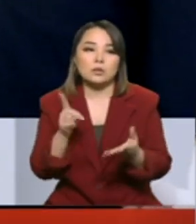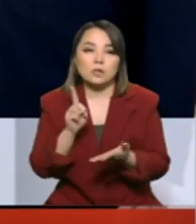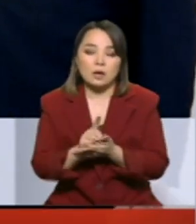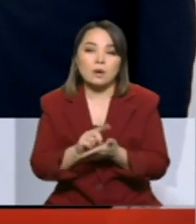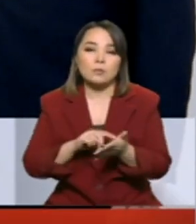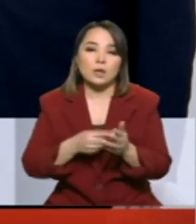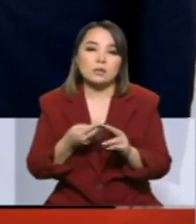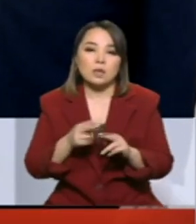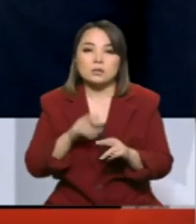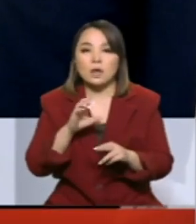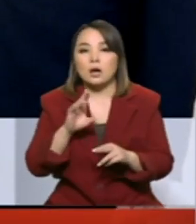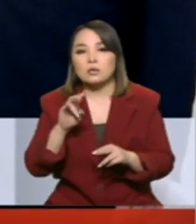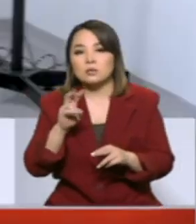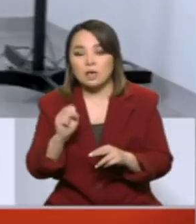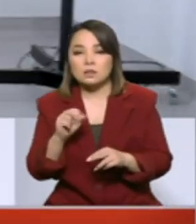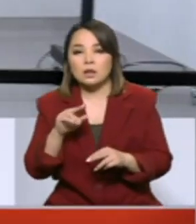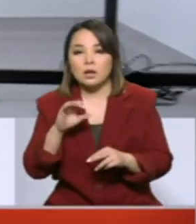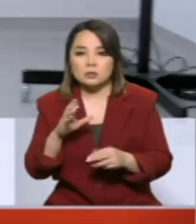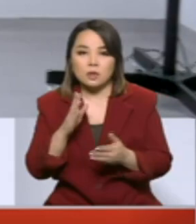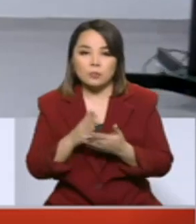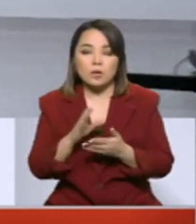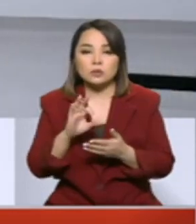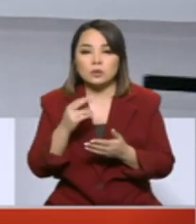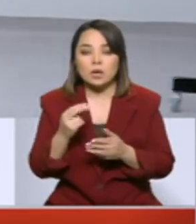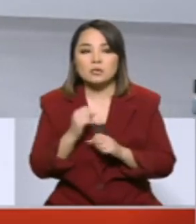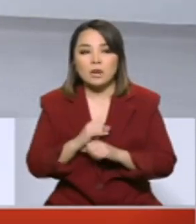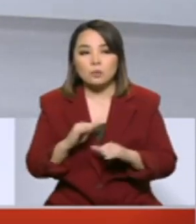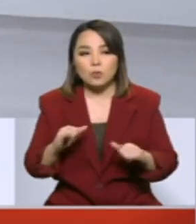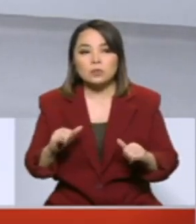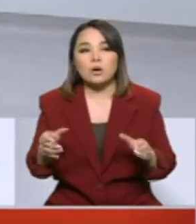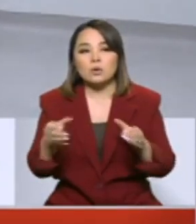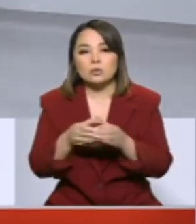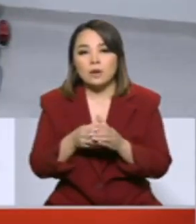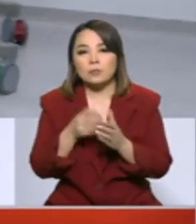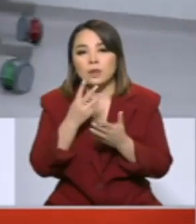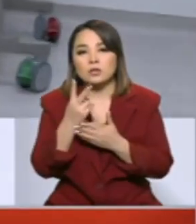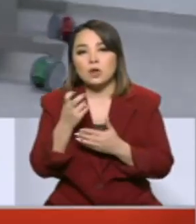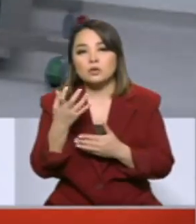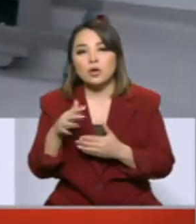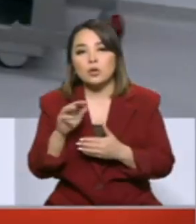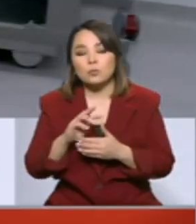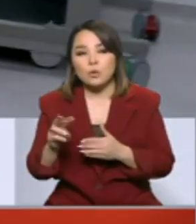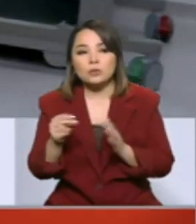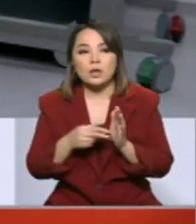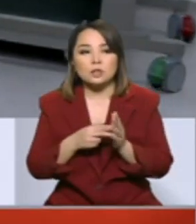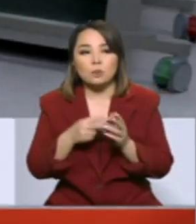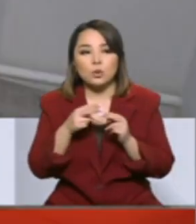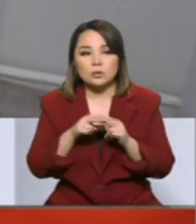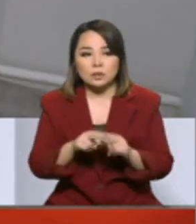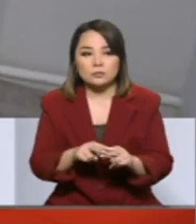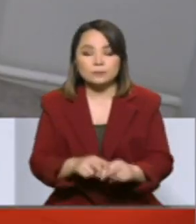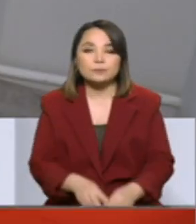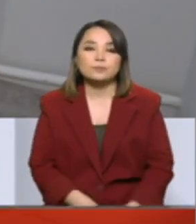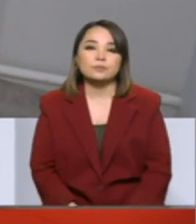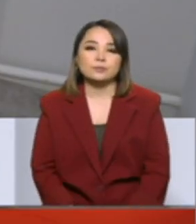Бұл мақсатқа Самұрық-Қазына Траст әлеуметтік жобаларды дамыту қоры 250 миллион теңге бөлді.